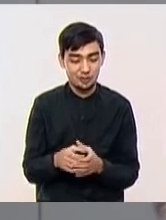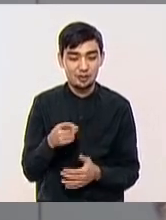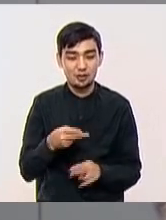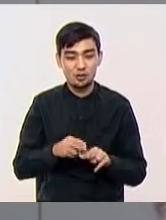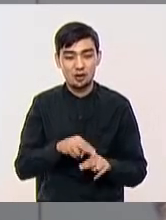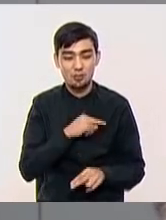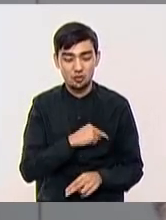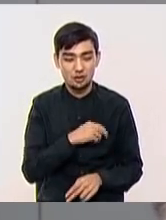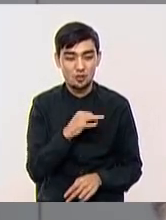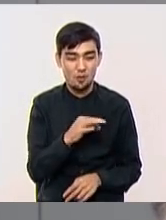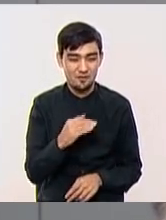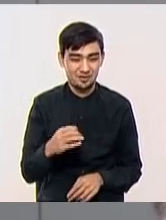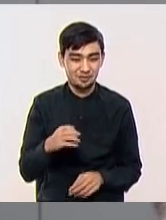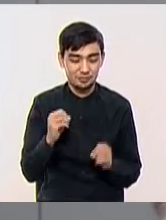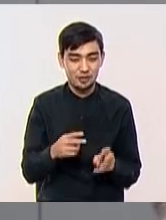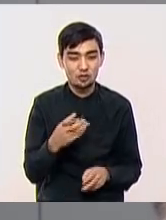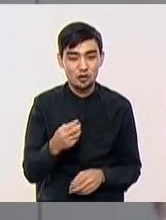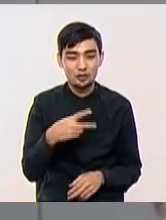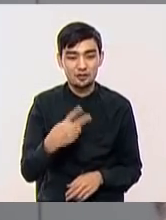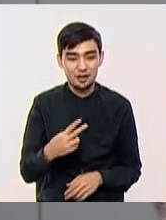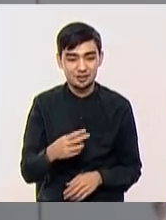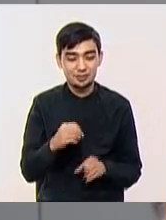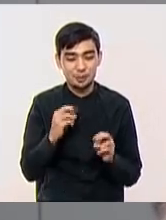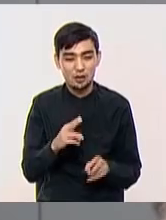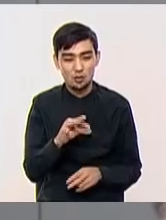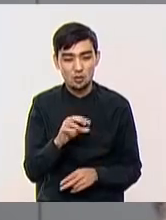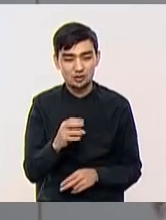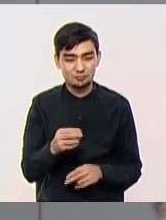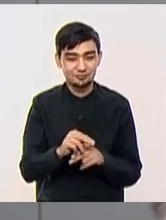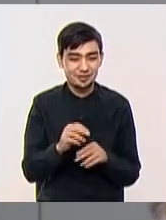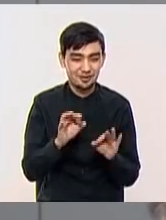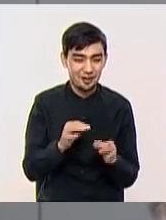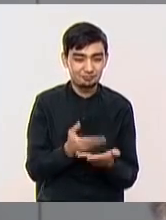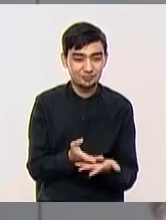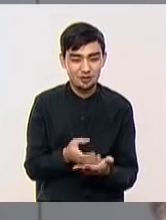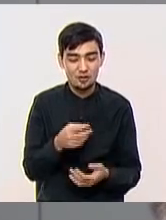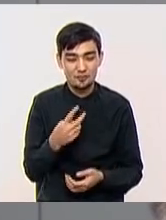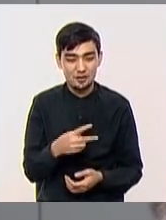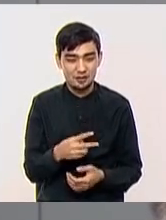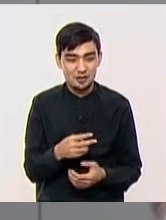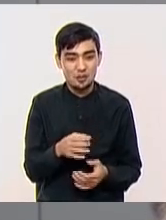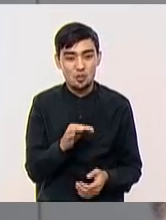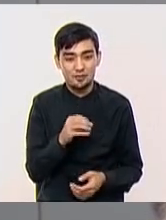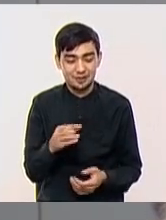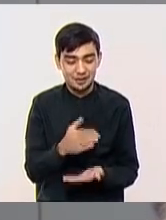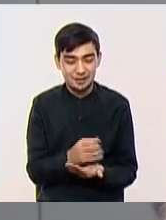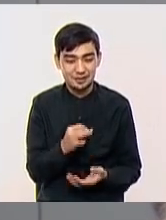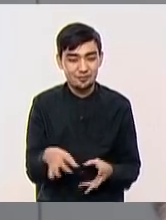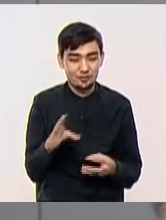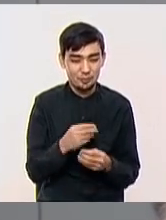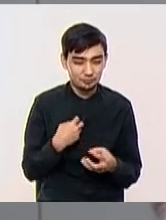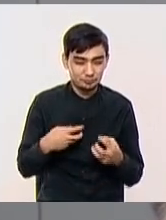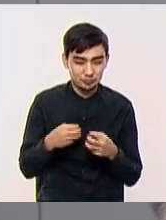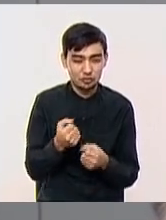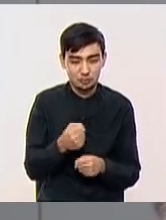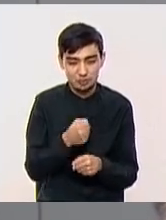де 20 консультационных центрымыз бар. Инстаграм страницамызда біздің директқа да жазып жатыр клиенттер. Солардан алған ақпараттар бойынша